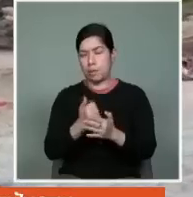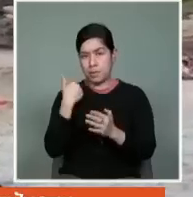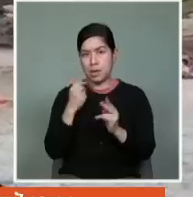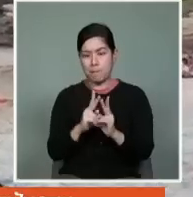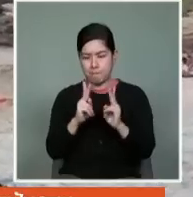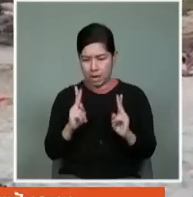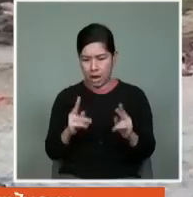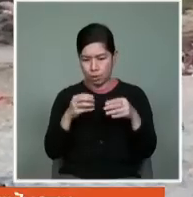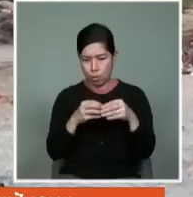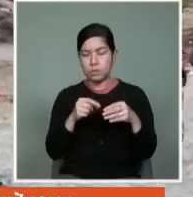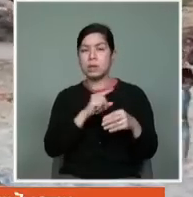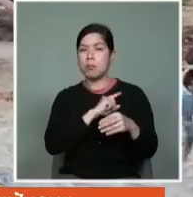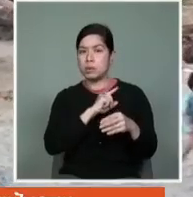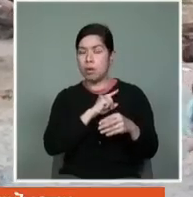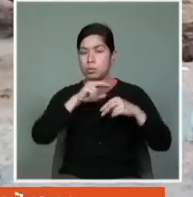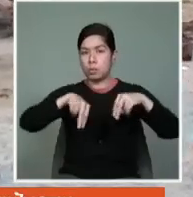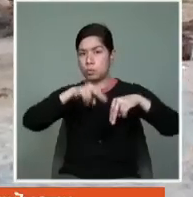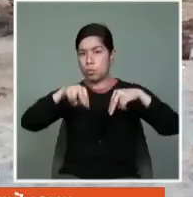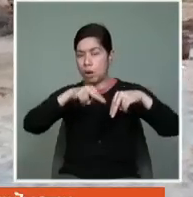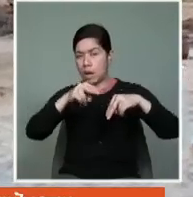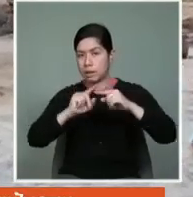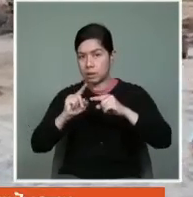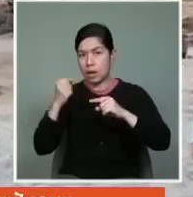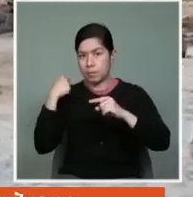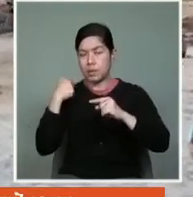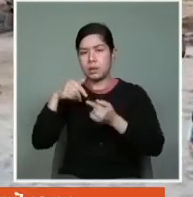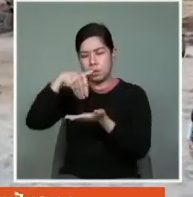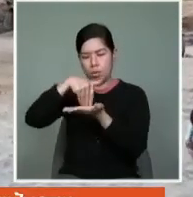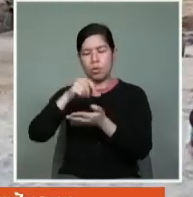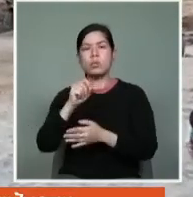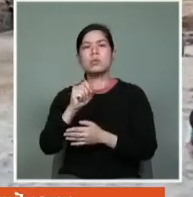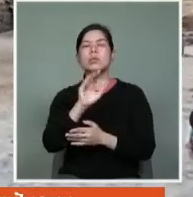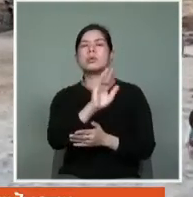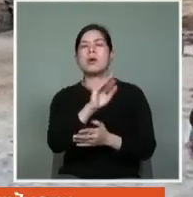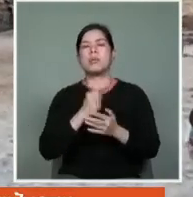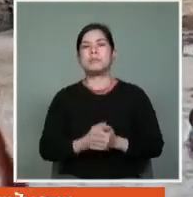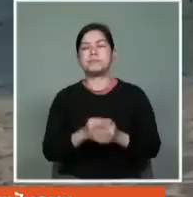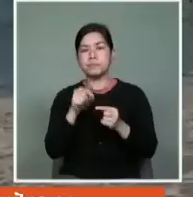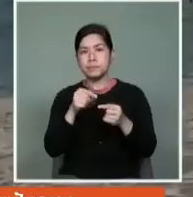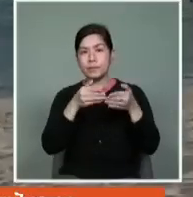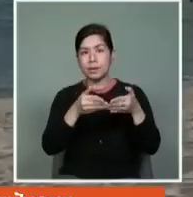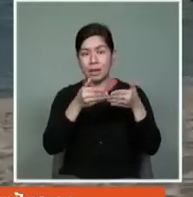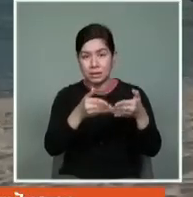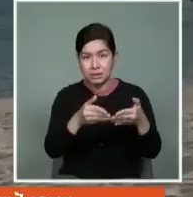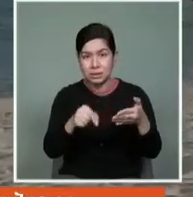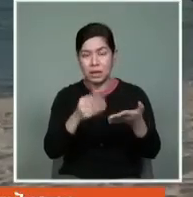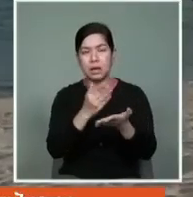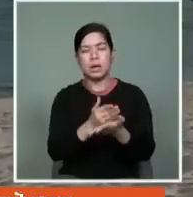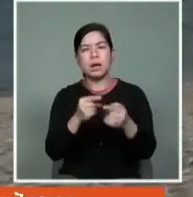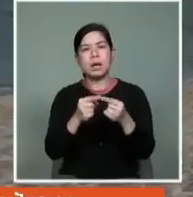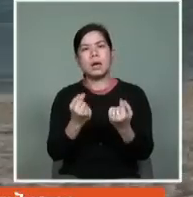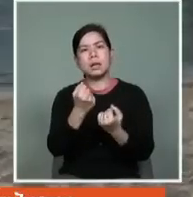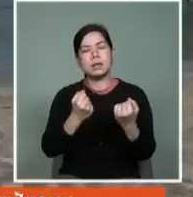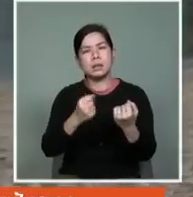อยกำกับดูแลตามจุดต่างๆค่ะอย่างเช่นที่ศูนย์ปฏิบัติการฉุกเฉินนะคะทั้งท่าเรือท่ารถท่าอากาศยาน